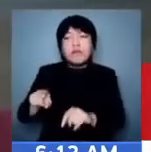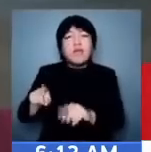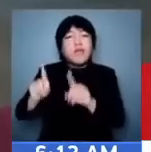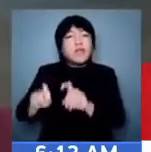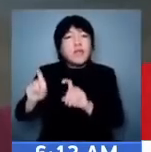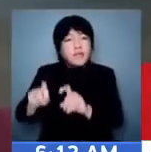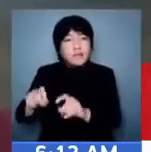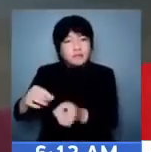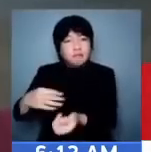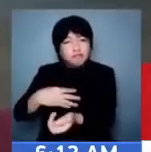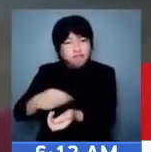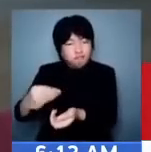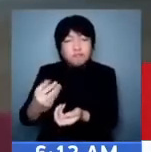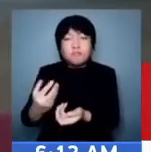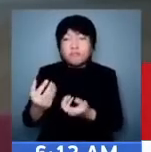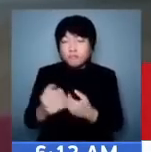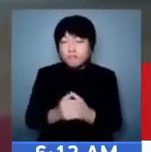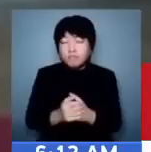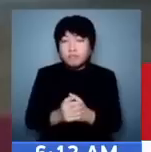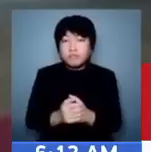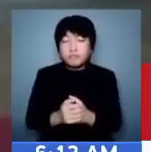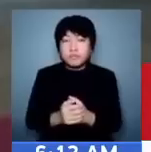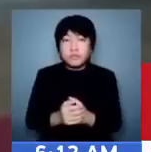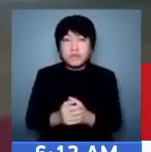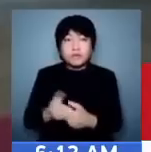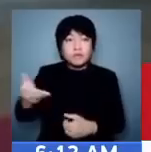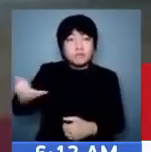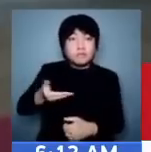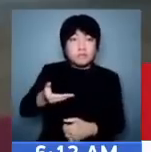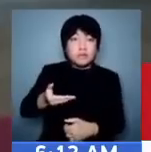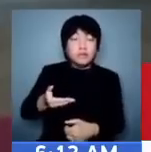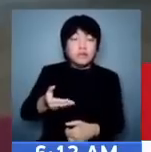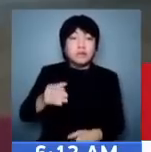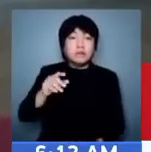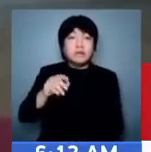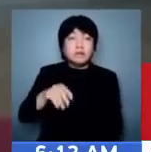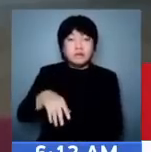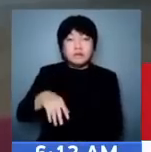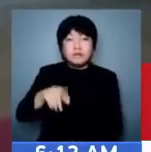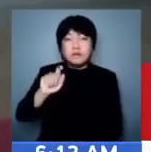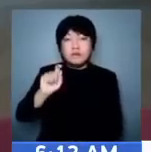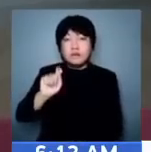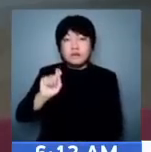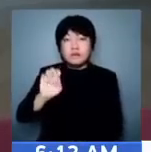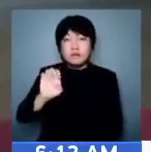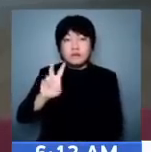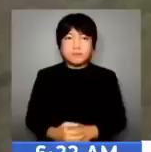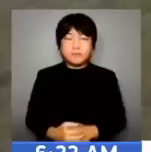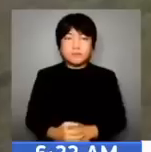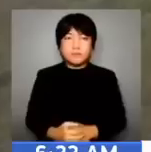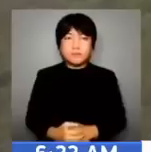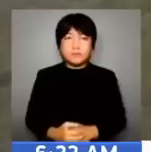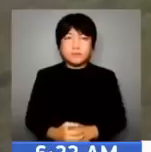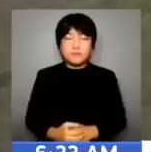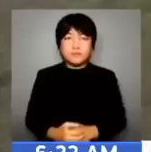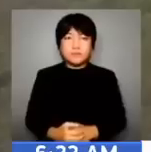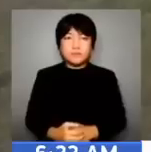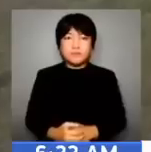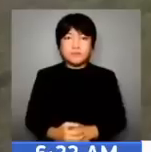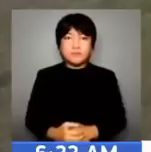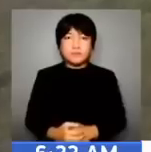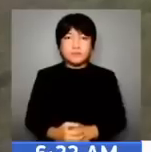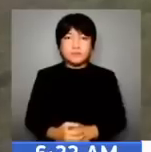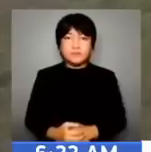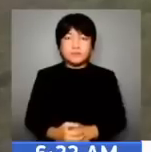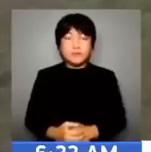Oriental Representative Arnolfo Tevez Jr. Suspendido kasi siya hanggang July 30, kaya bawal siyang dumalo. Inlusad kahapon ang